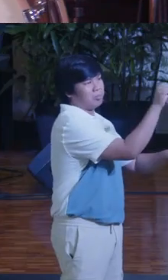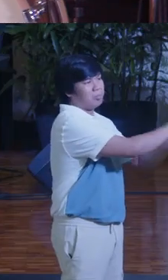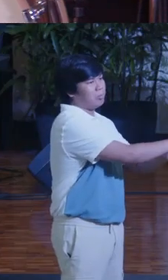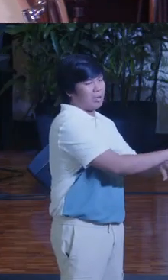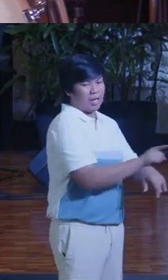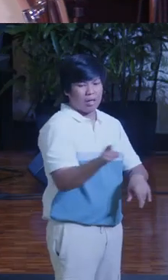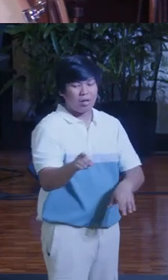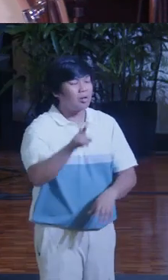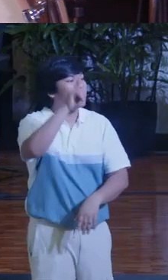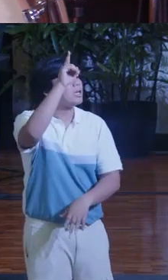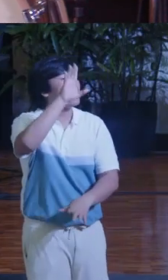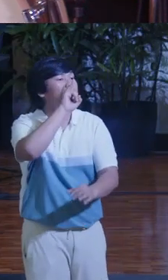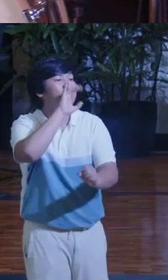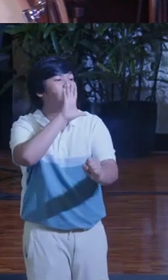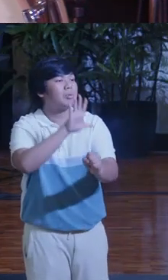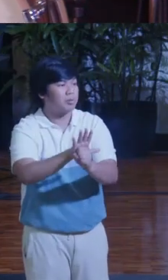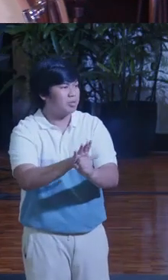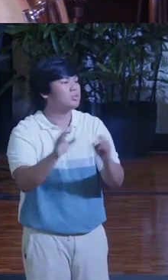Yun po ang ibig sabihin.